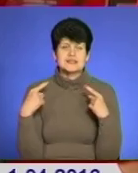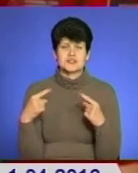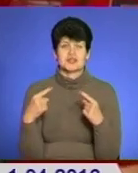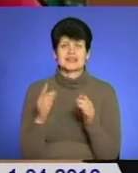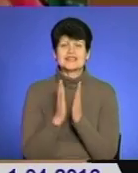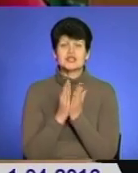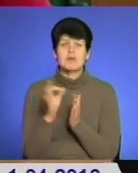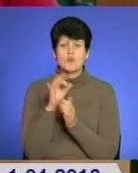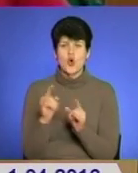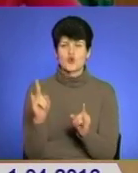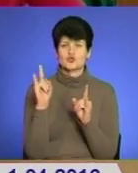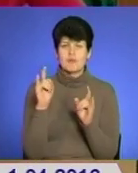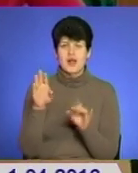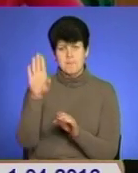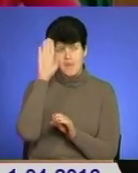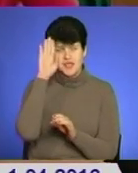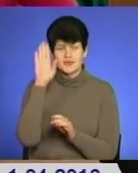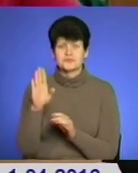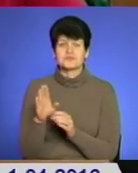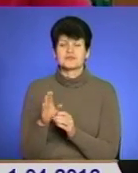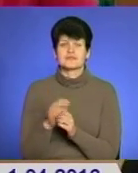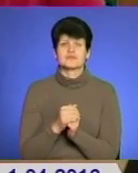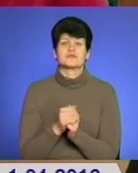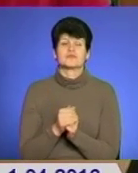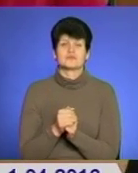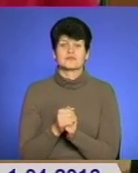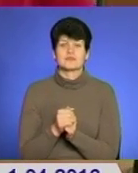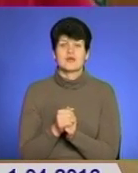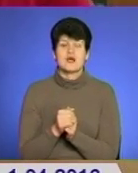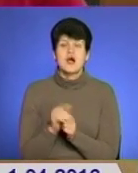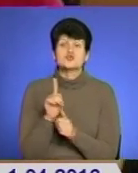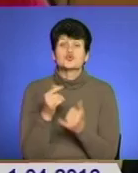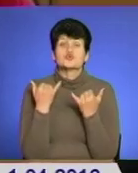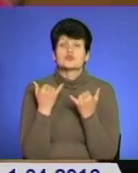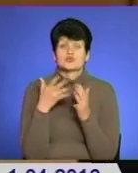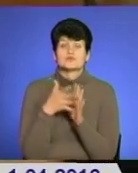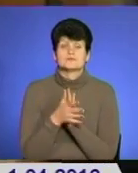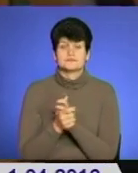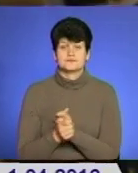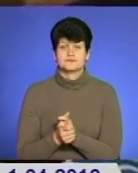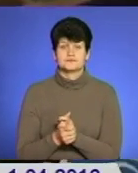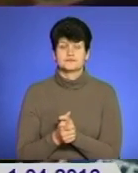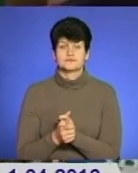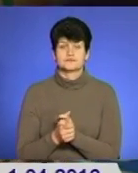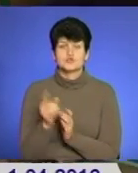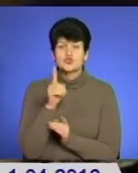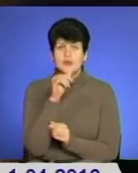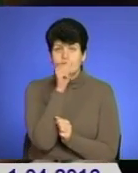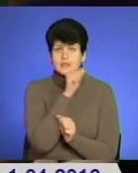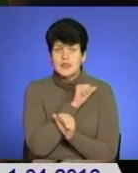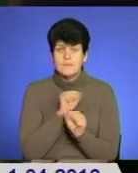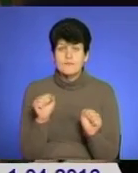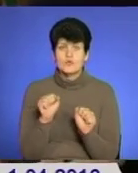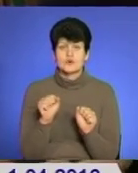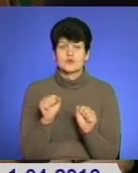суперменів. Чудово-чудово, Україна жаховисько. А от сьогодні що зрозуміло? Що не можна